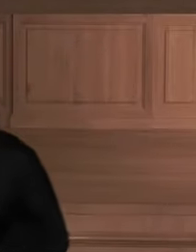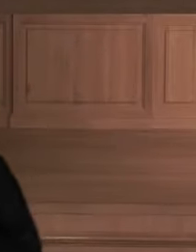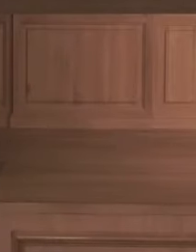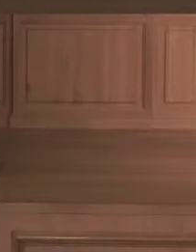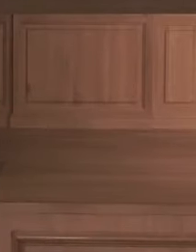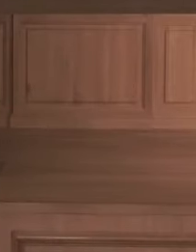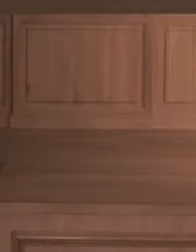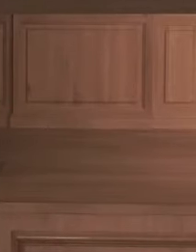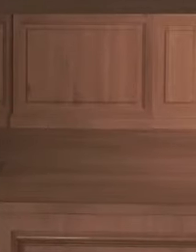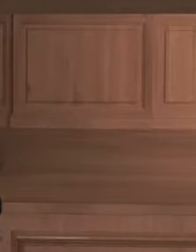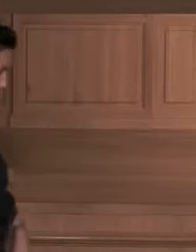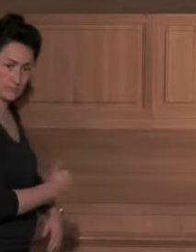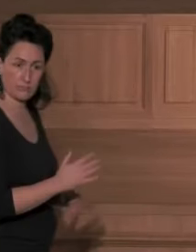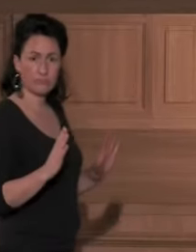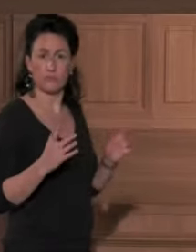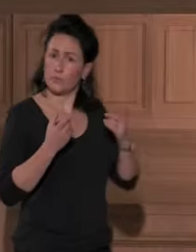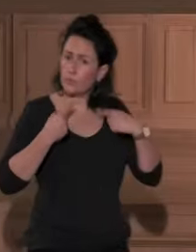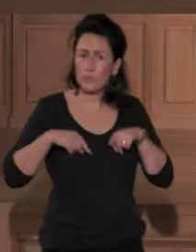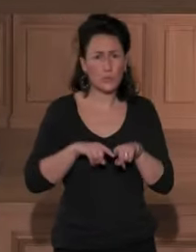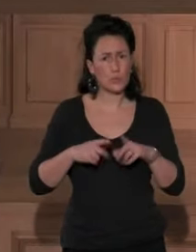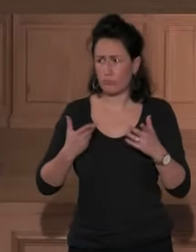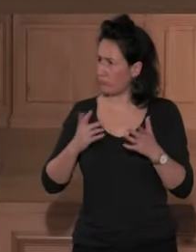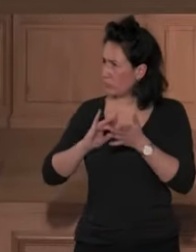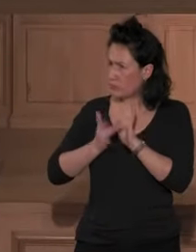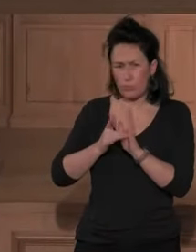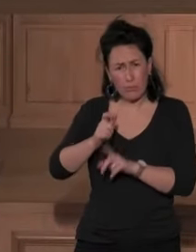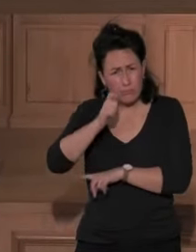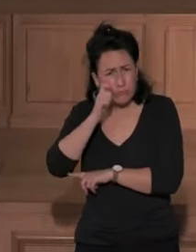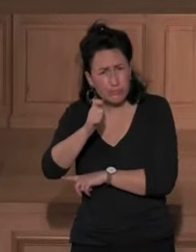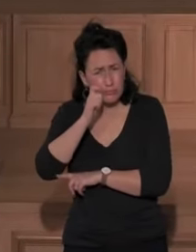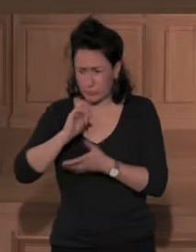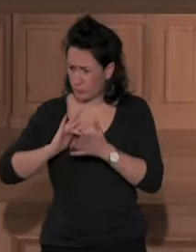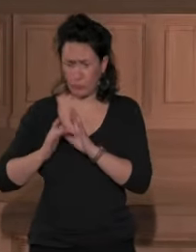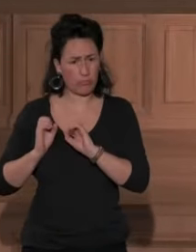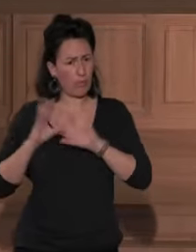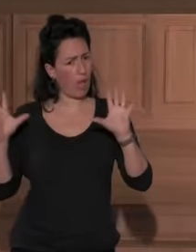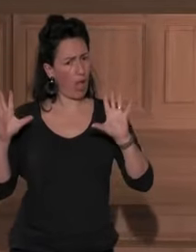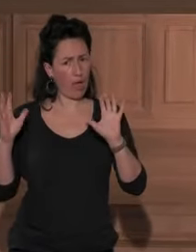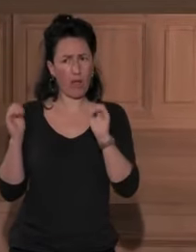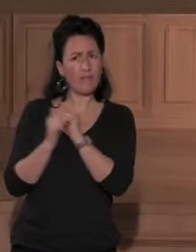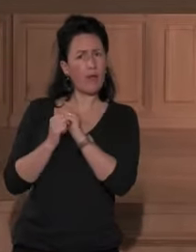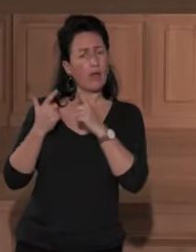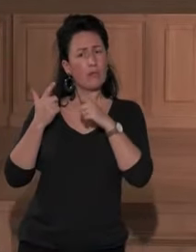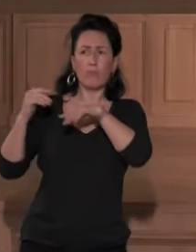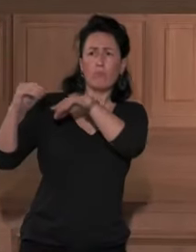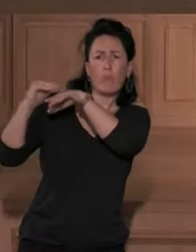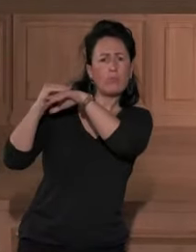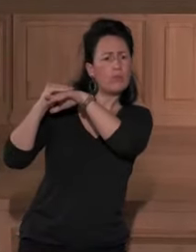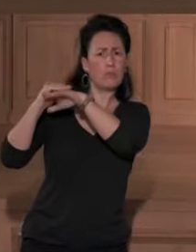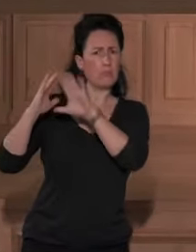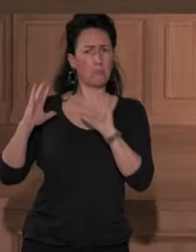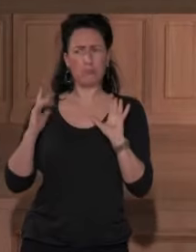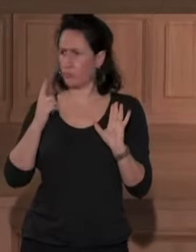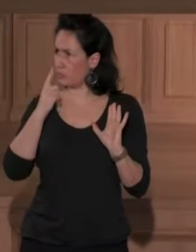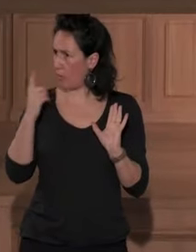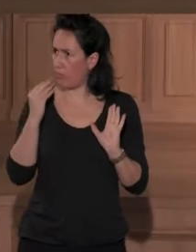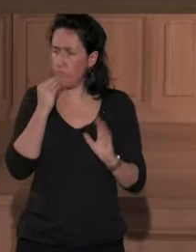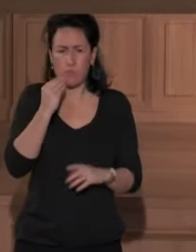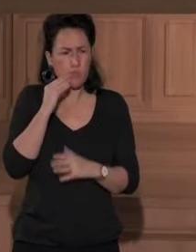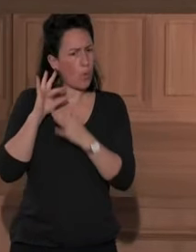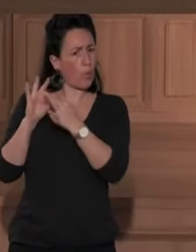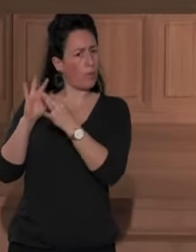demandé une audite financière, on a tout demandé, on a tout épluché. Nous, tout va bien avec les autorités. C'est-à-dire que nous, on a un respect... Ben pour